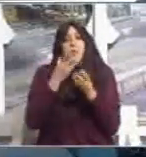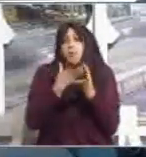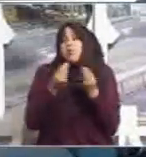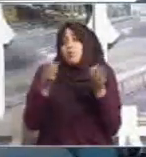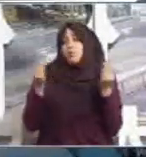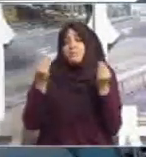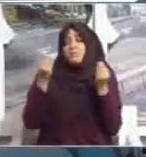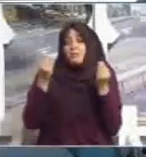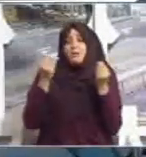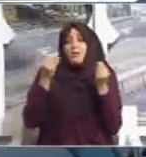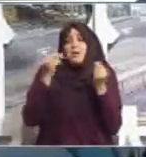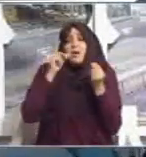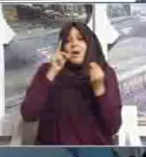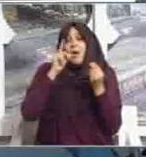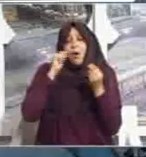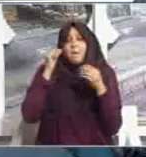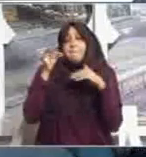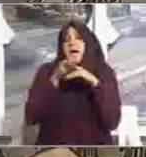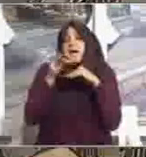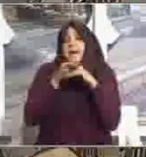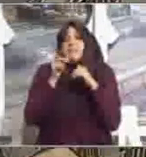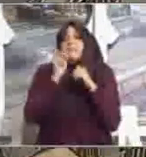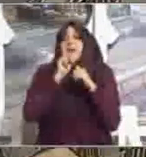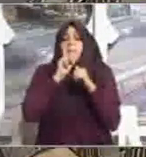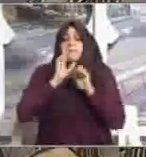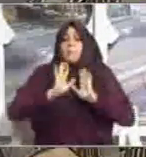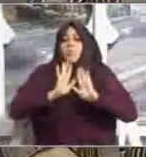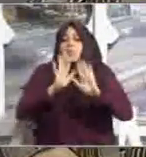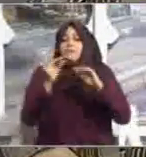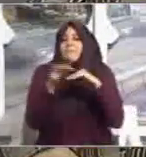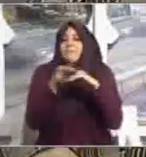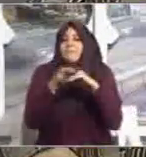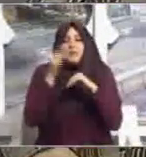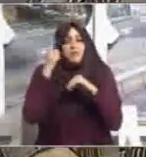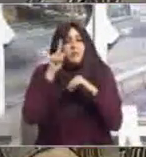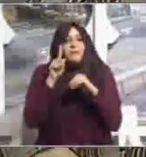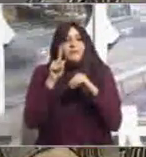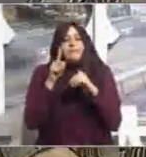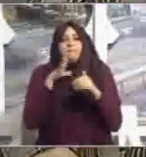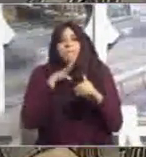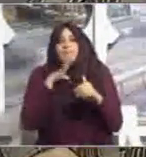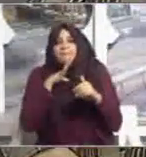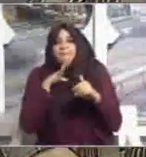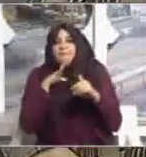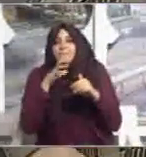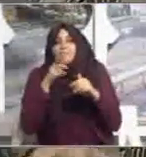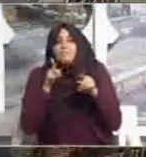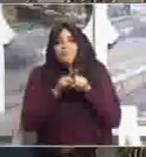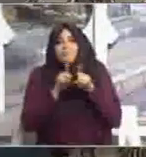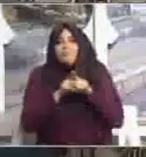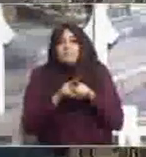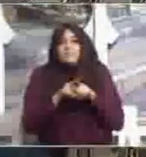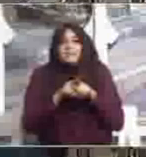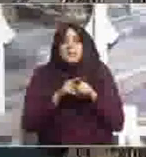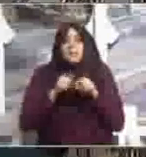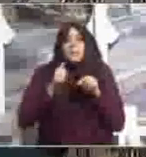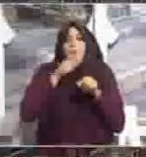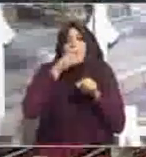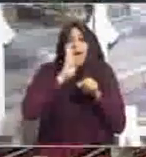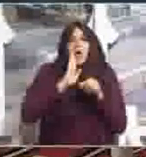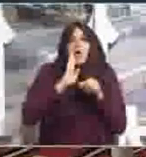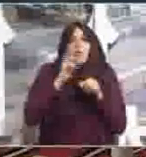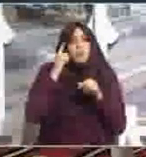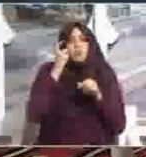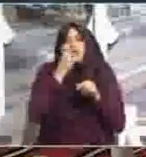من الزوجات العروسات يعني يدفعن الازواج للتمرد على الوالدين